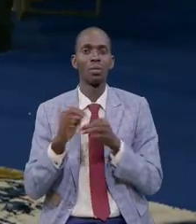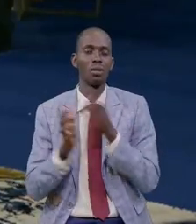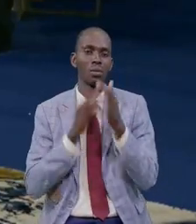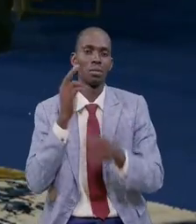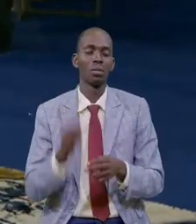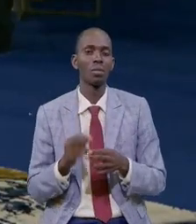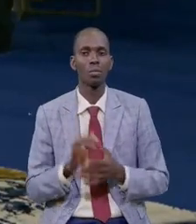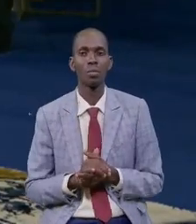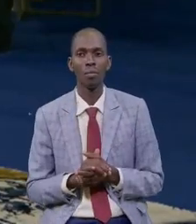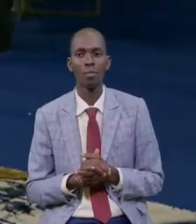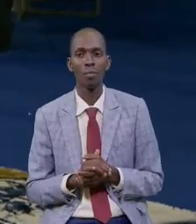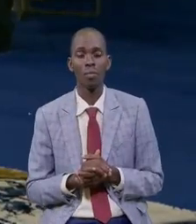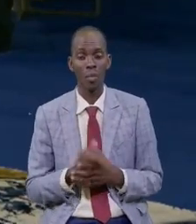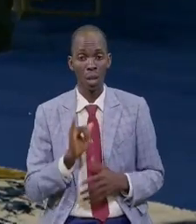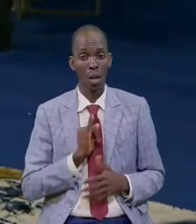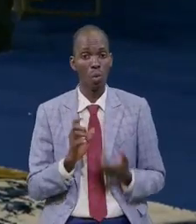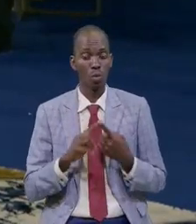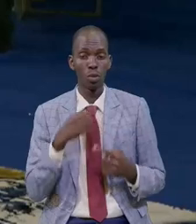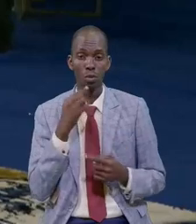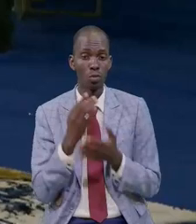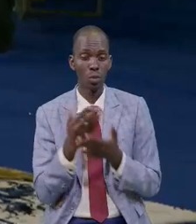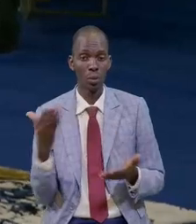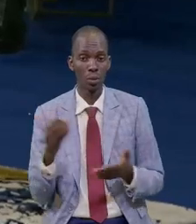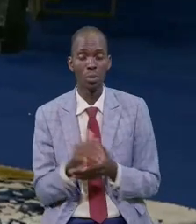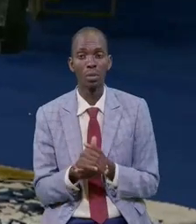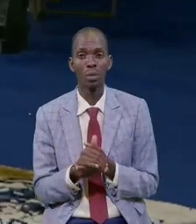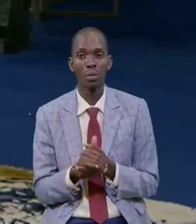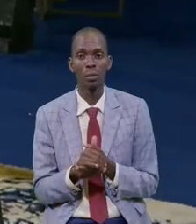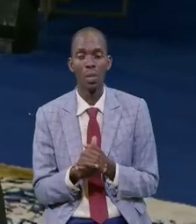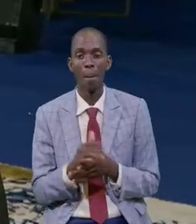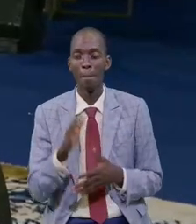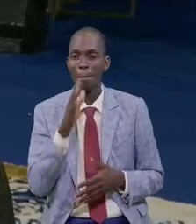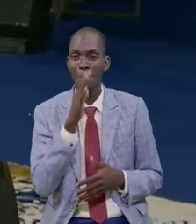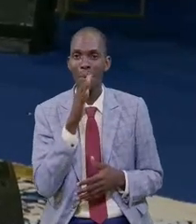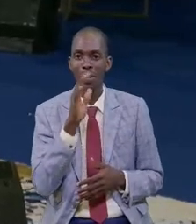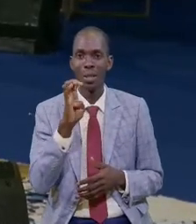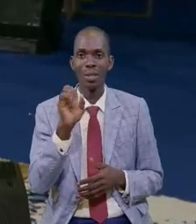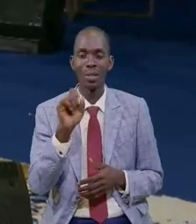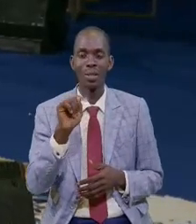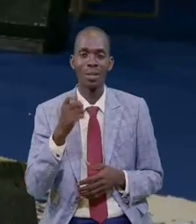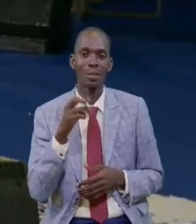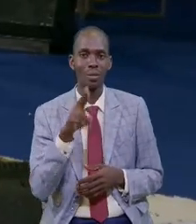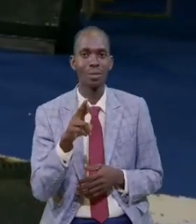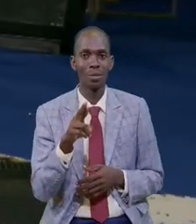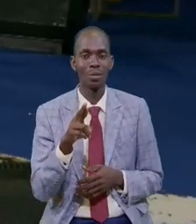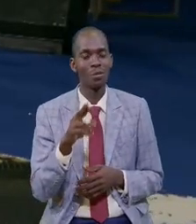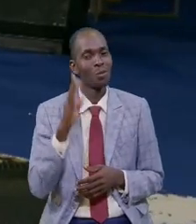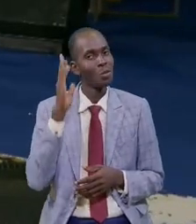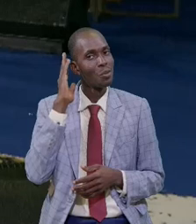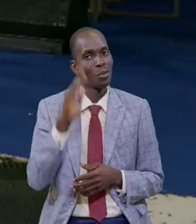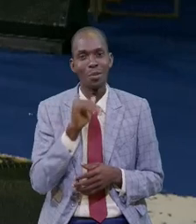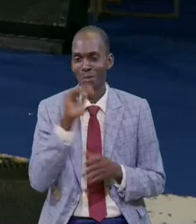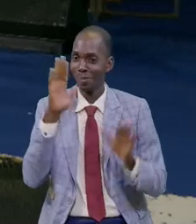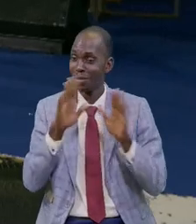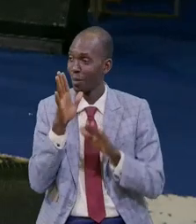vie je vais dire quelque chose maman Esther maman